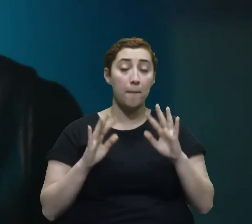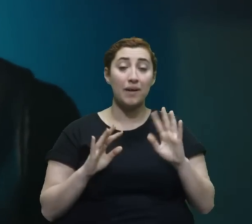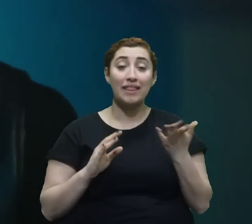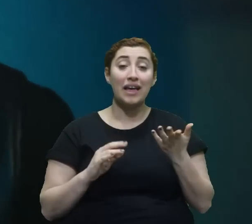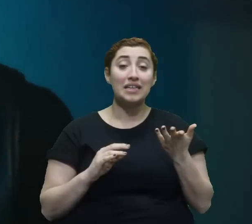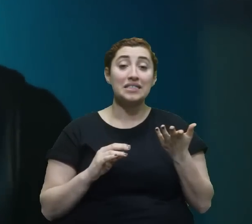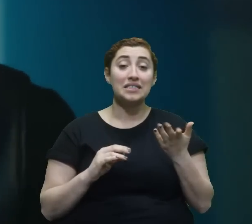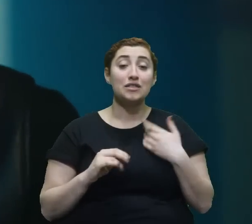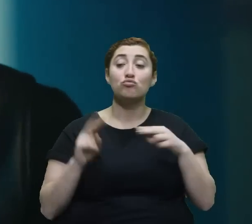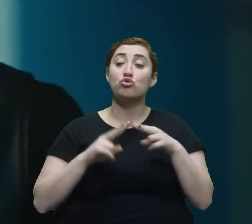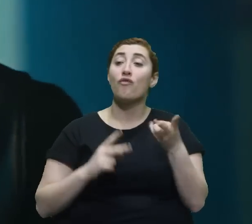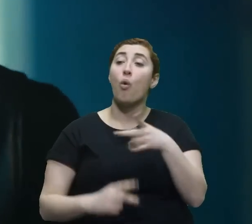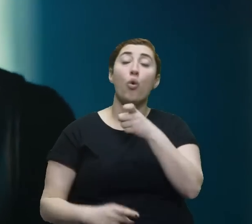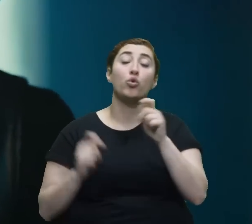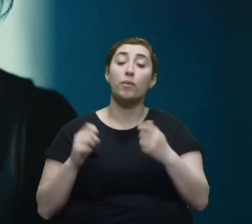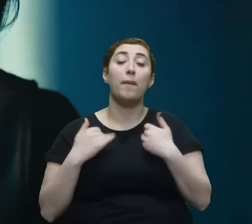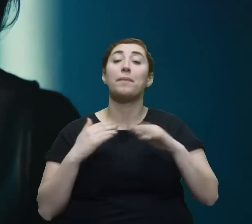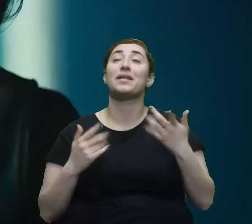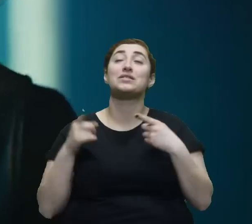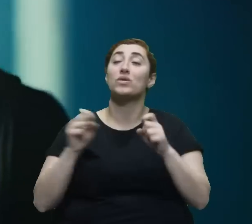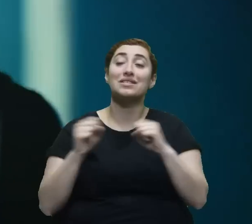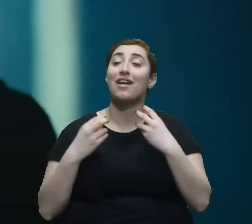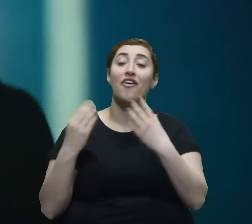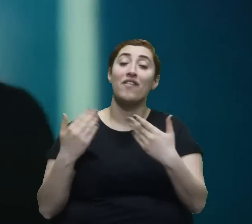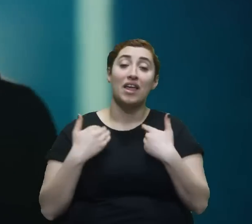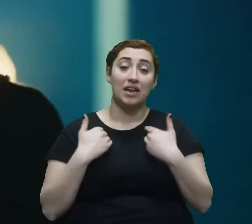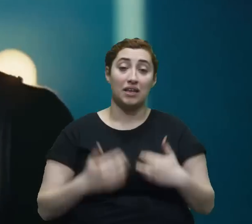Ama nasıl öldürürdüm Mustafa'mı? Nasıl kıyardım ona?